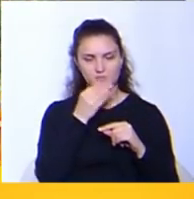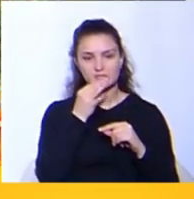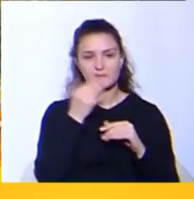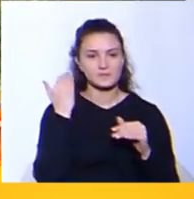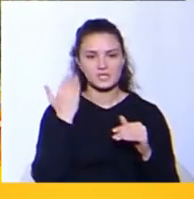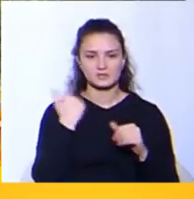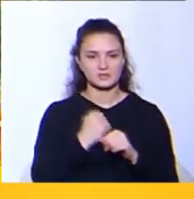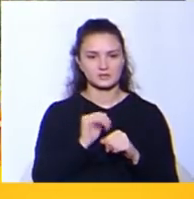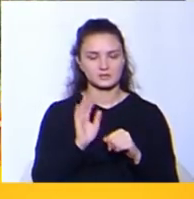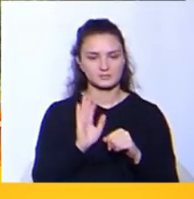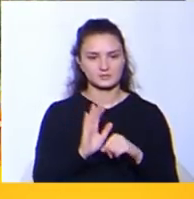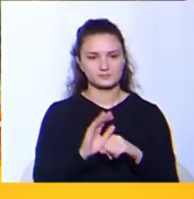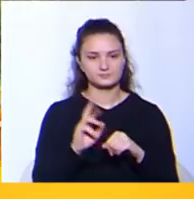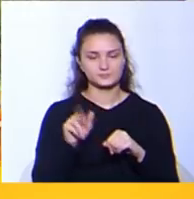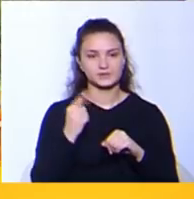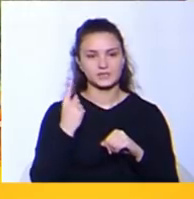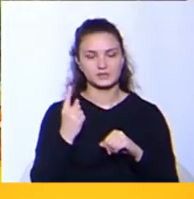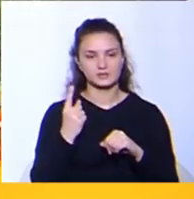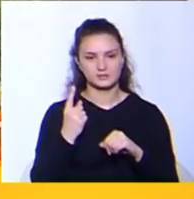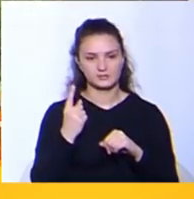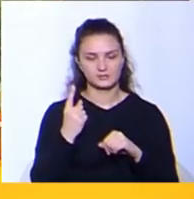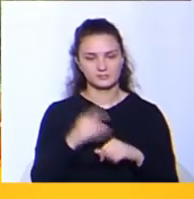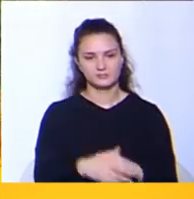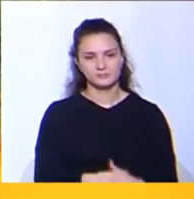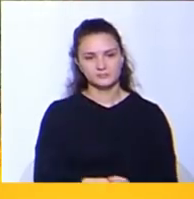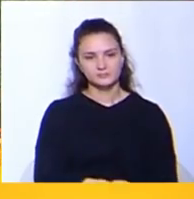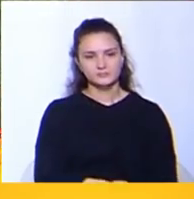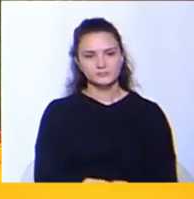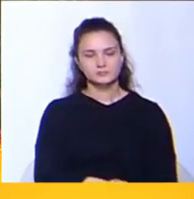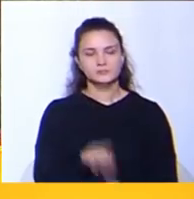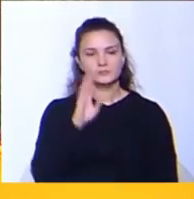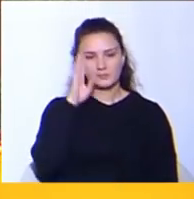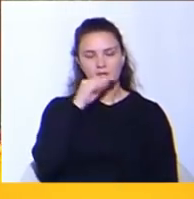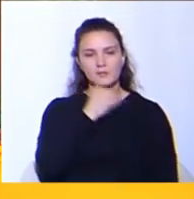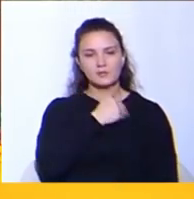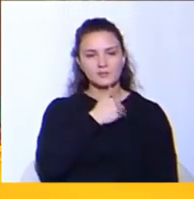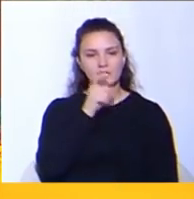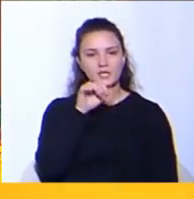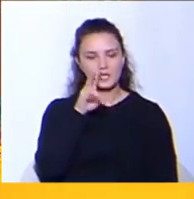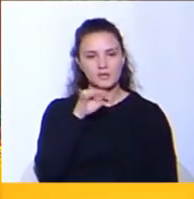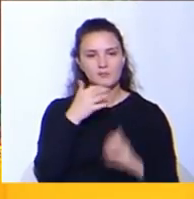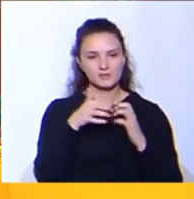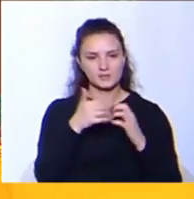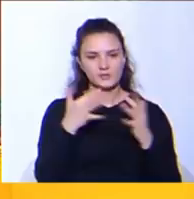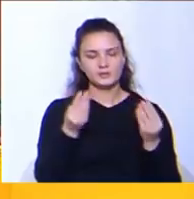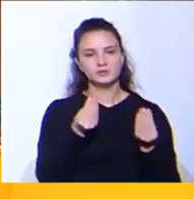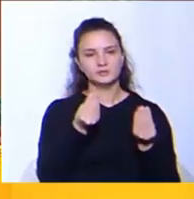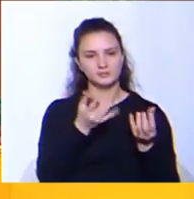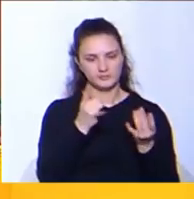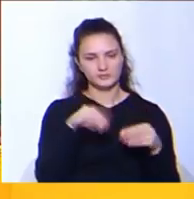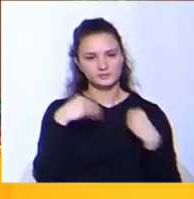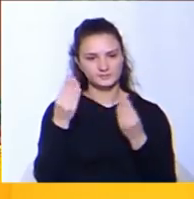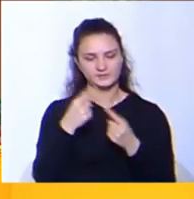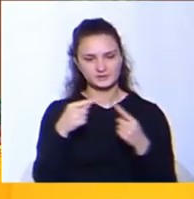არ გააკეთებდა. და ერთი გარემოება, მშობელი მონდომებულია ხილი ბოსტნეული მიირთვას, ბავშვს თავაზობს